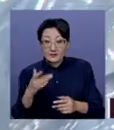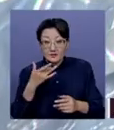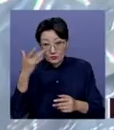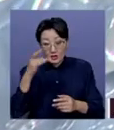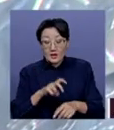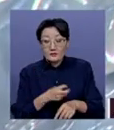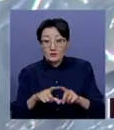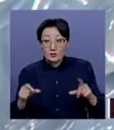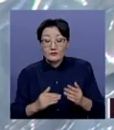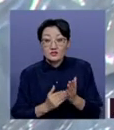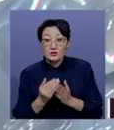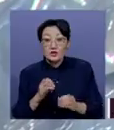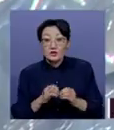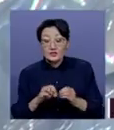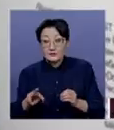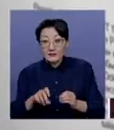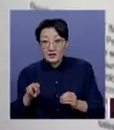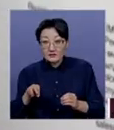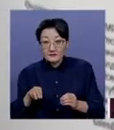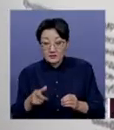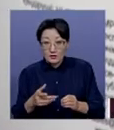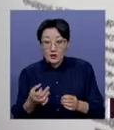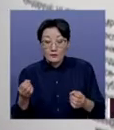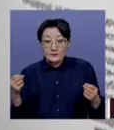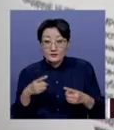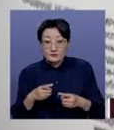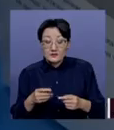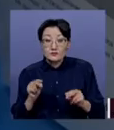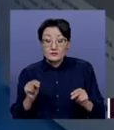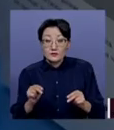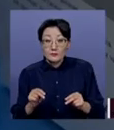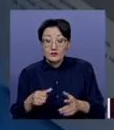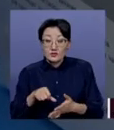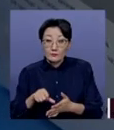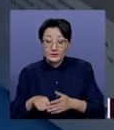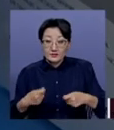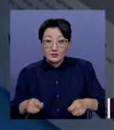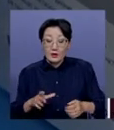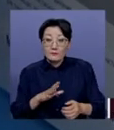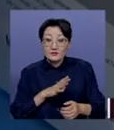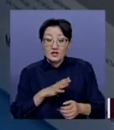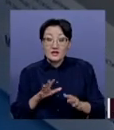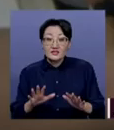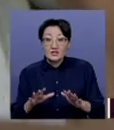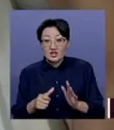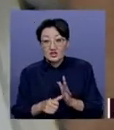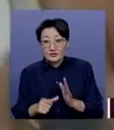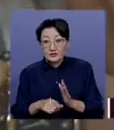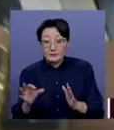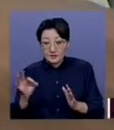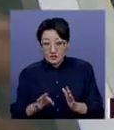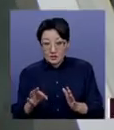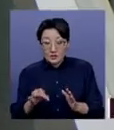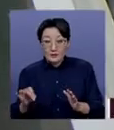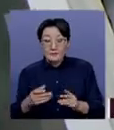аптеке заработали свыше 10 миллиардов тенге выяснилось что добросовестными участниками рынка оказались лишь 60 процентов